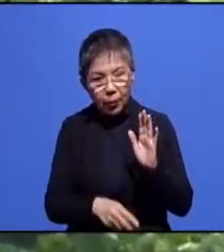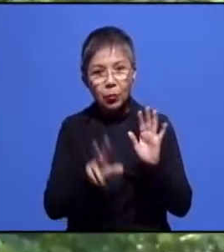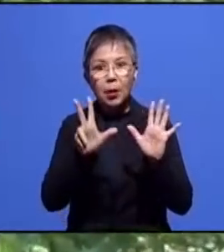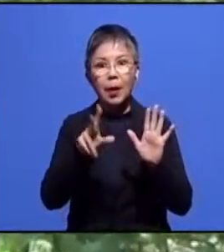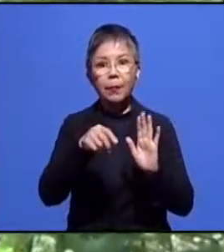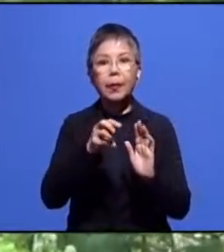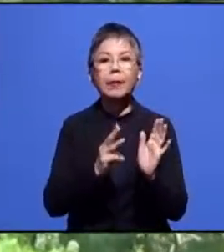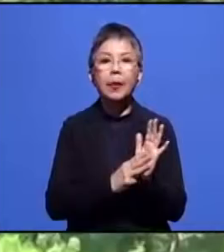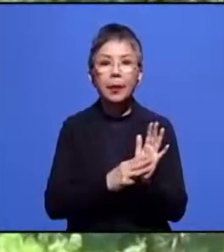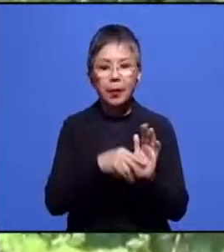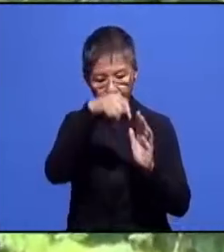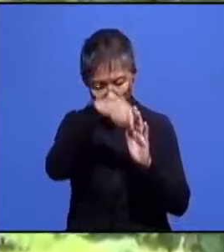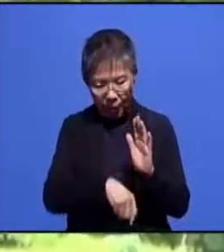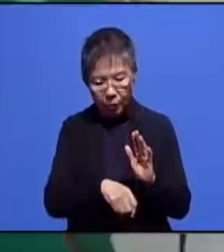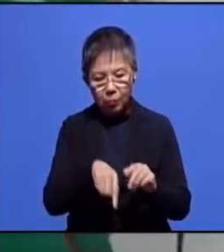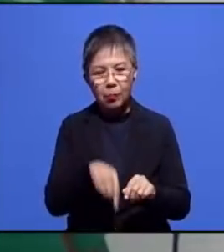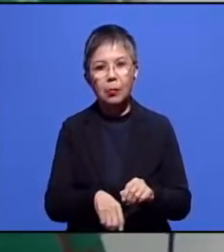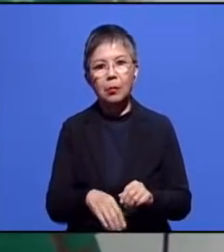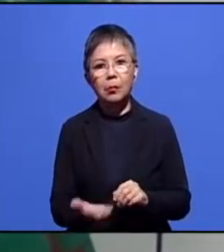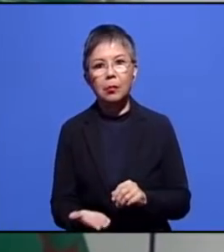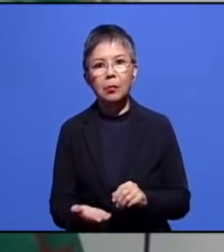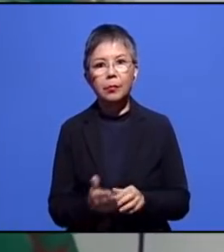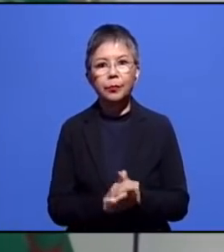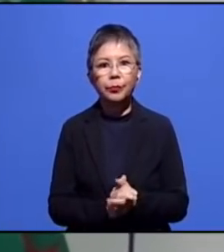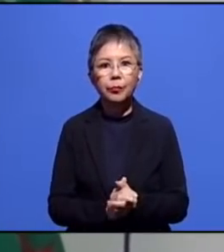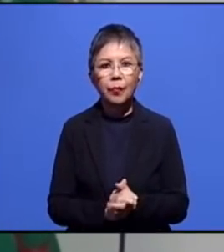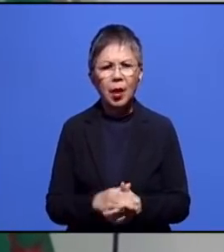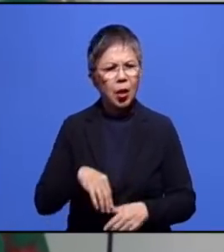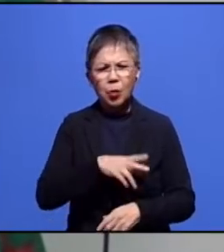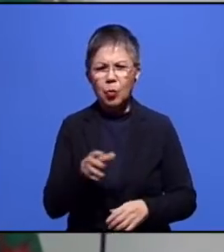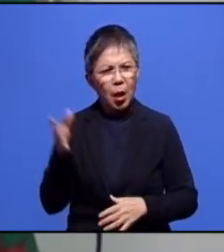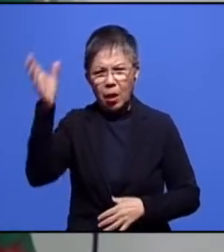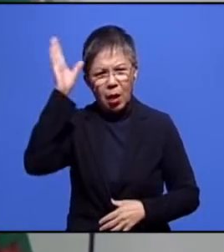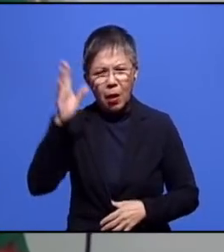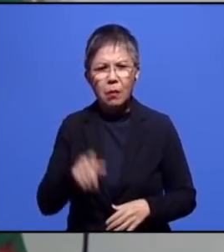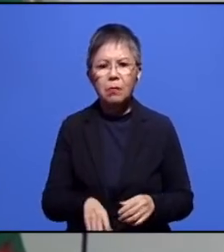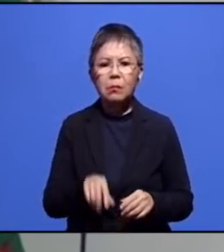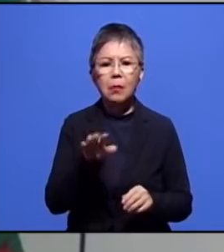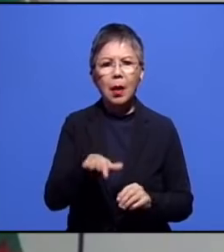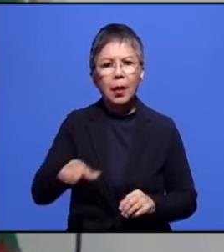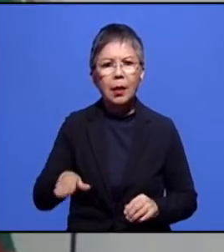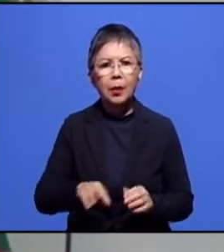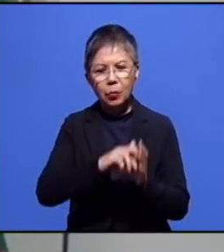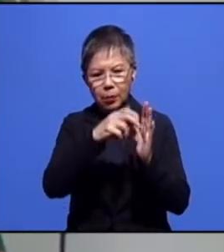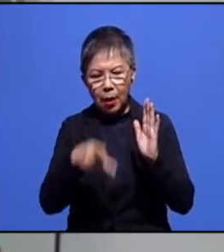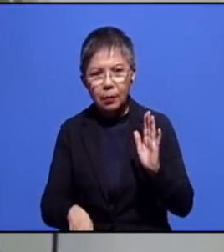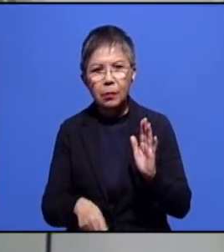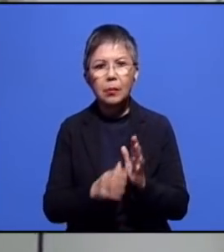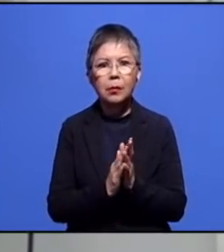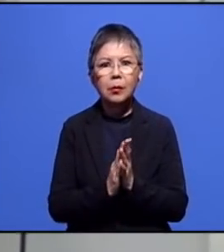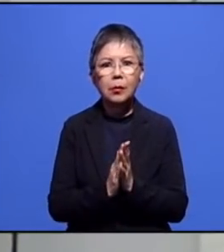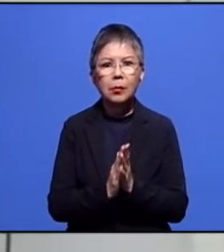membentur batu pondasi Hai ada yang tahu anak tertidur atau tidak yang jelas jatuh dari situ diperintahkan itu